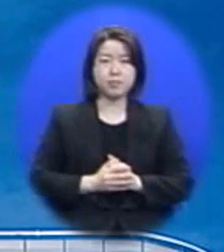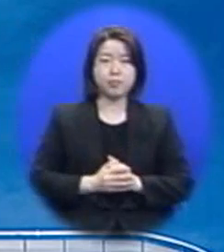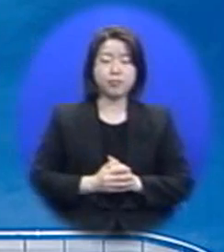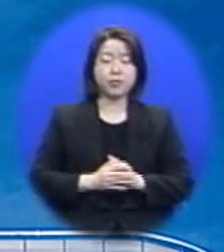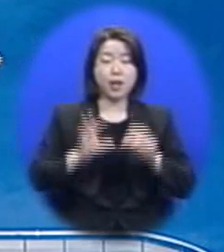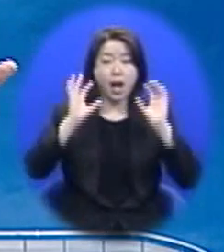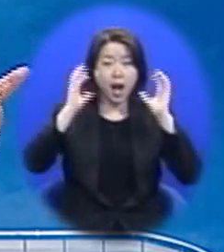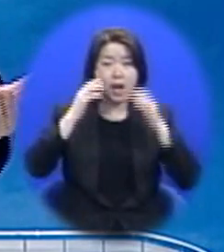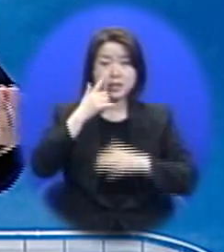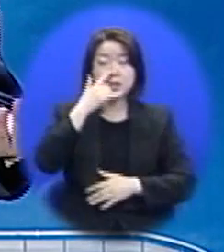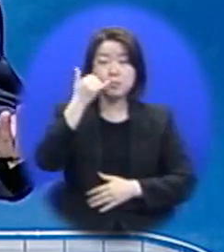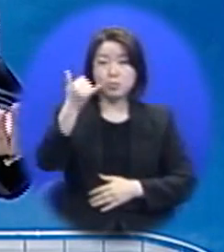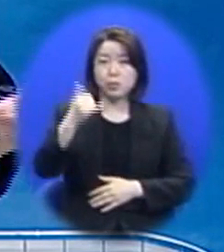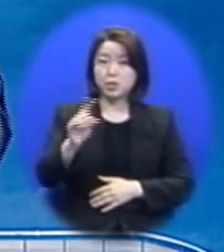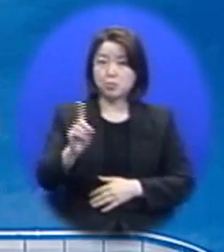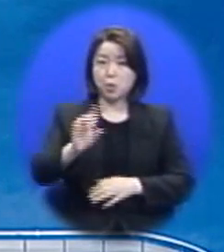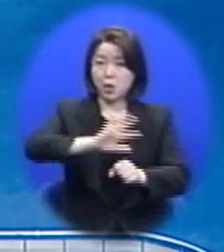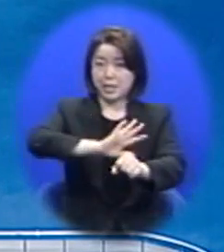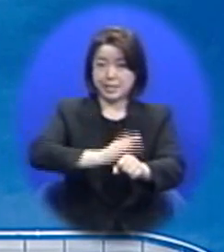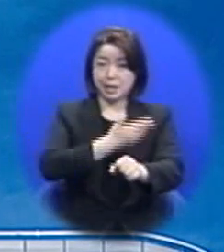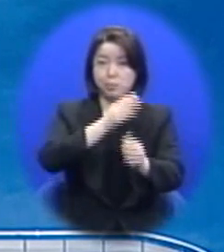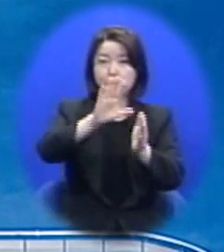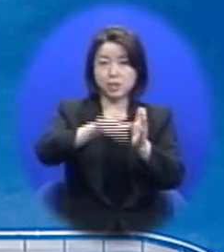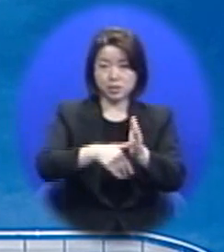아이들은 엄마 아빠가 뭘 잘못할 때에